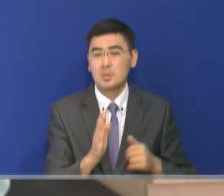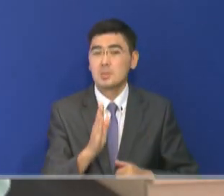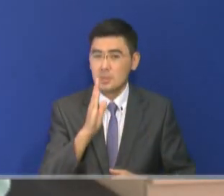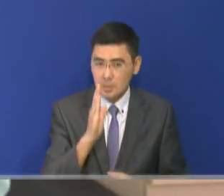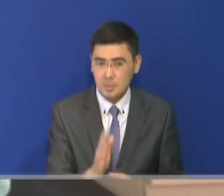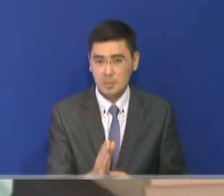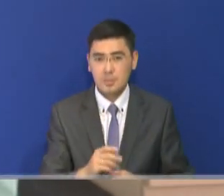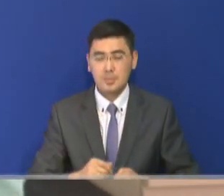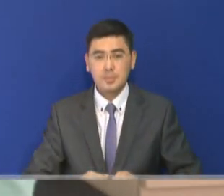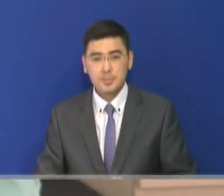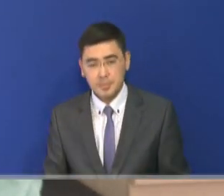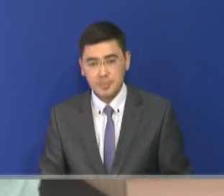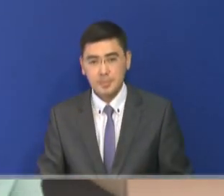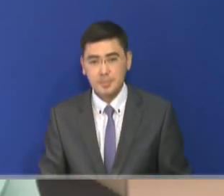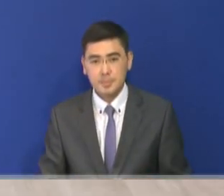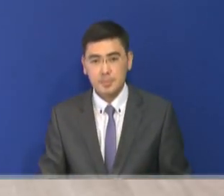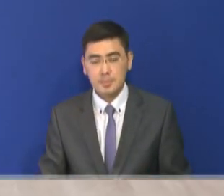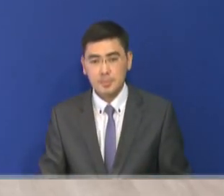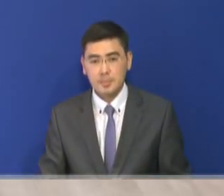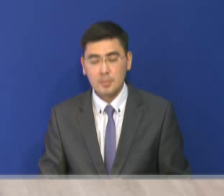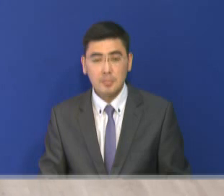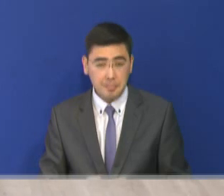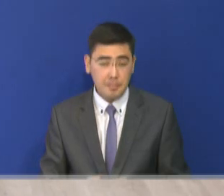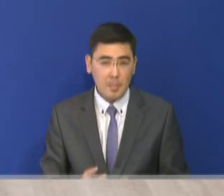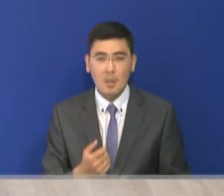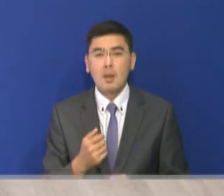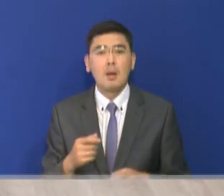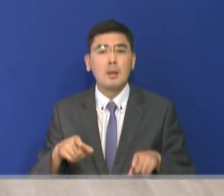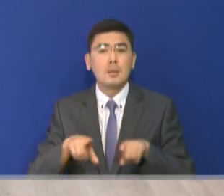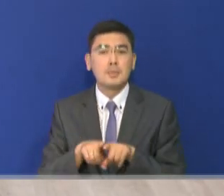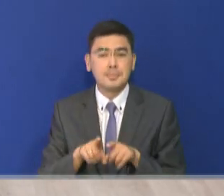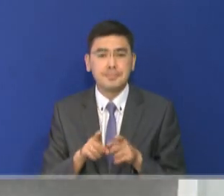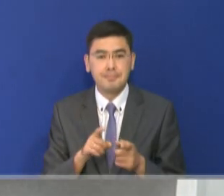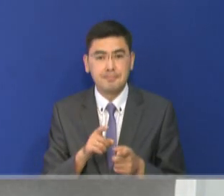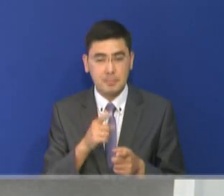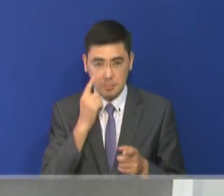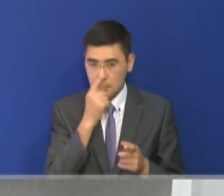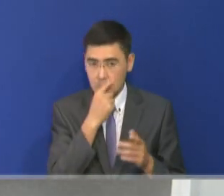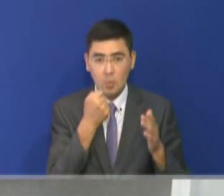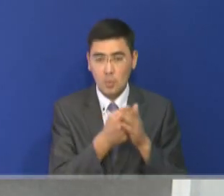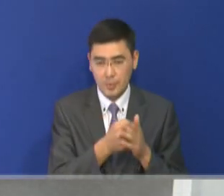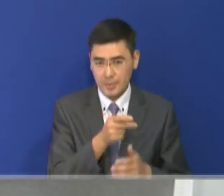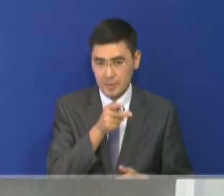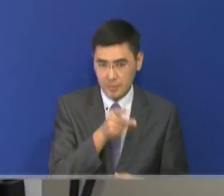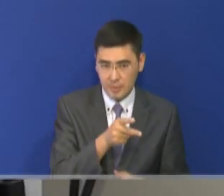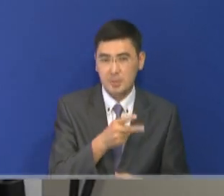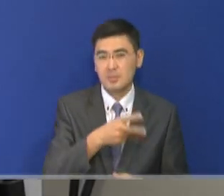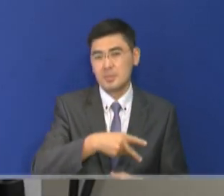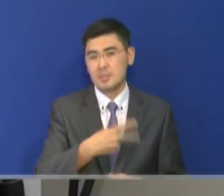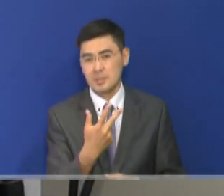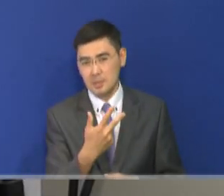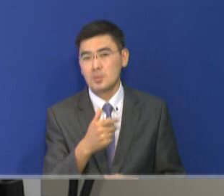платы специалистов других отраслей экономики. Отметим, что этот показатель должен быть достигнут к 2023